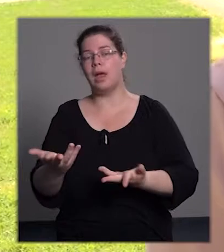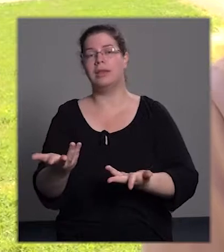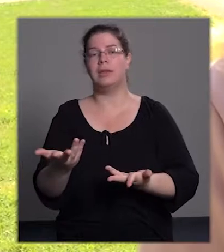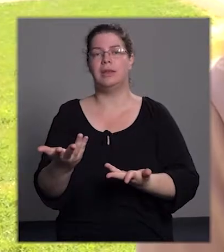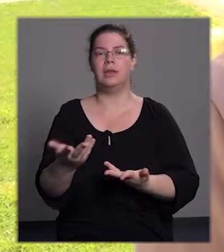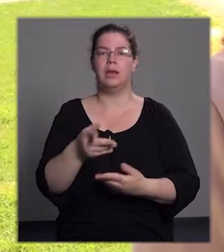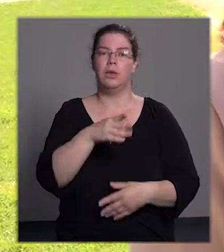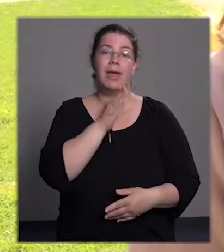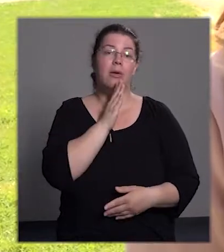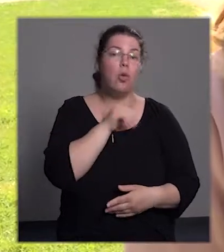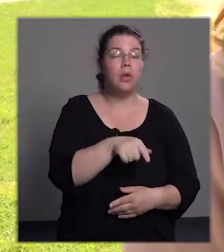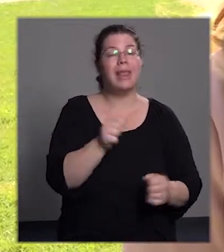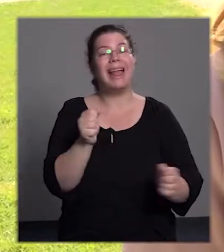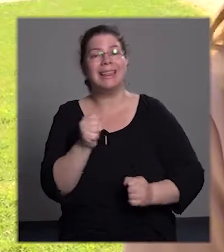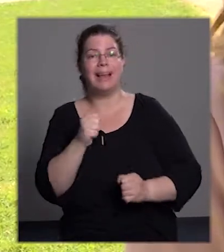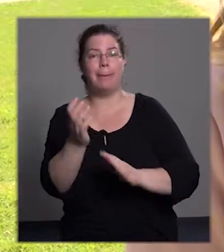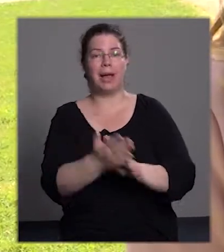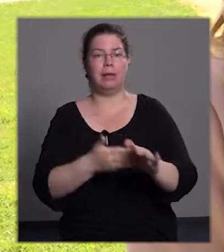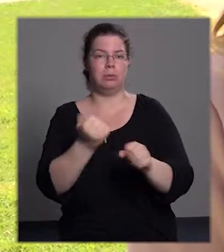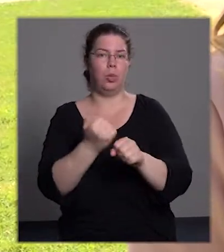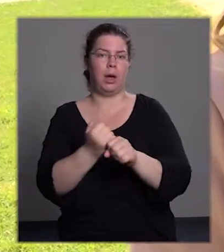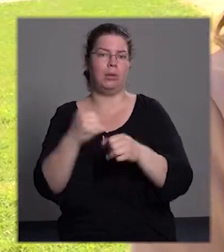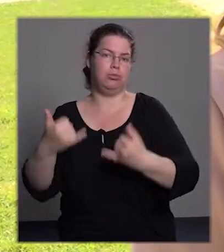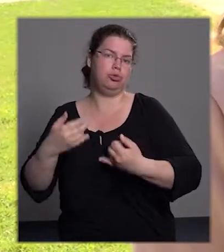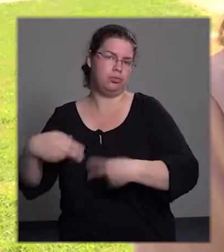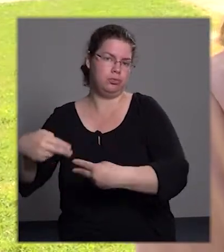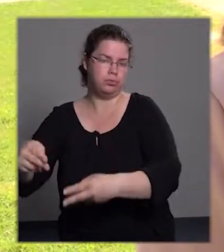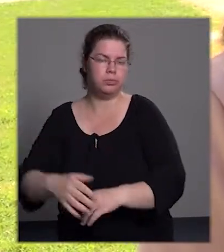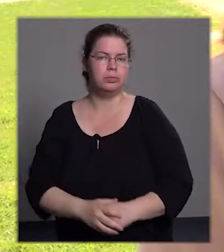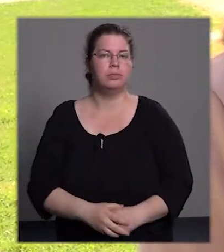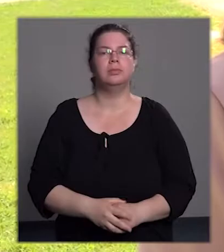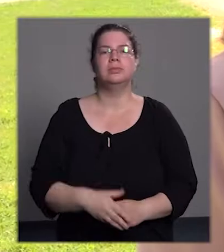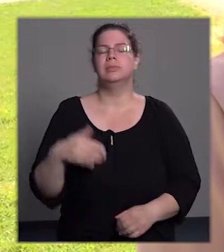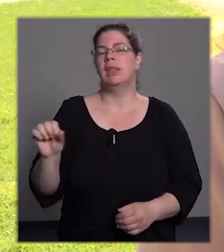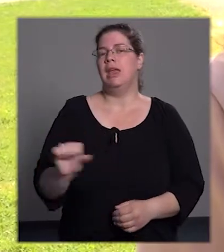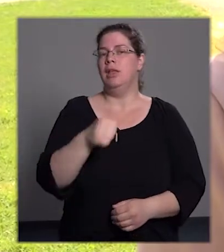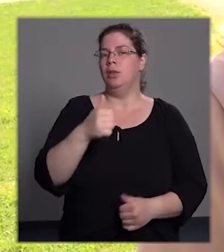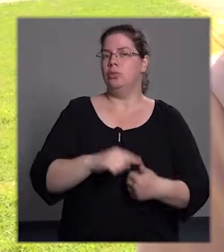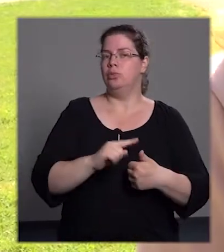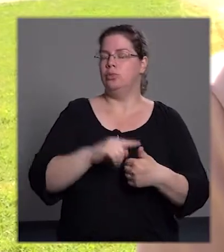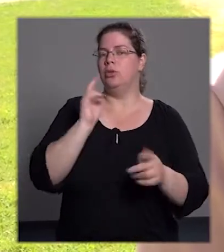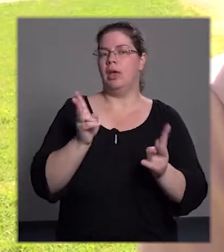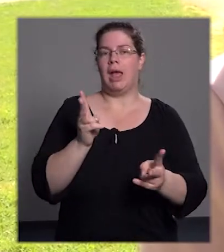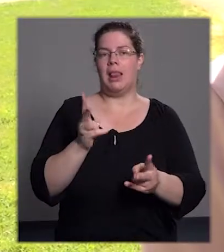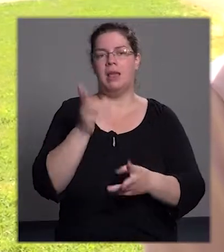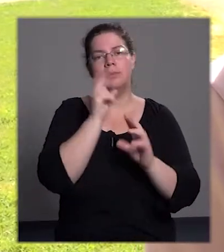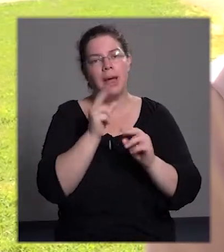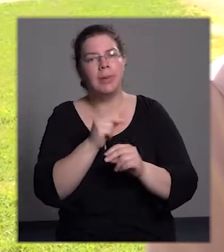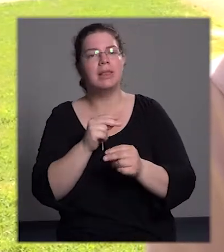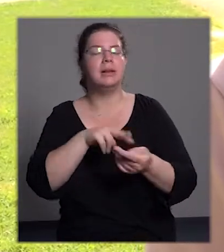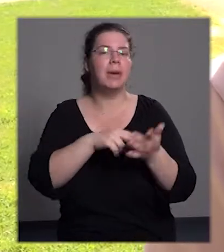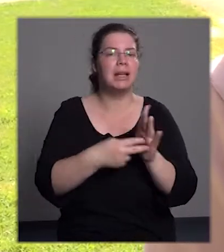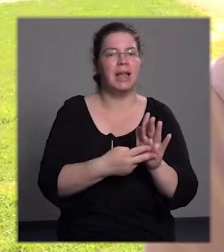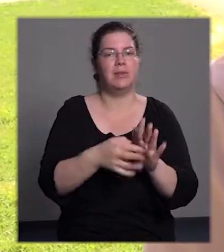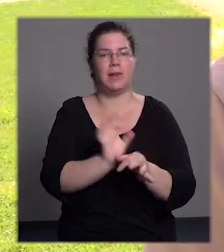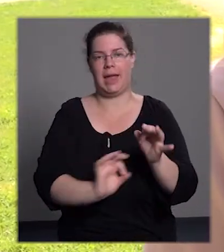ősszel, télen megkezdett munkákat. Először ugye meg kellett beszélni, meg kellett tervezni az egész